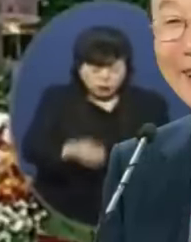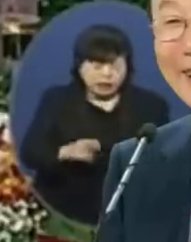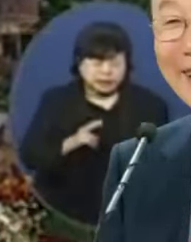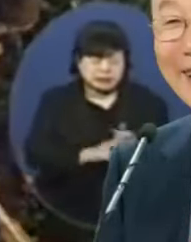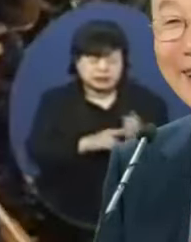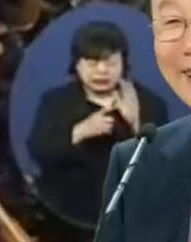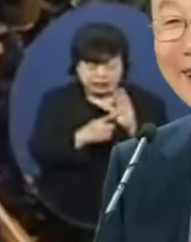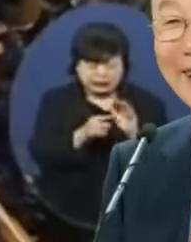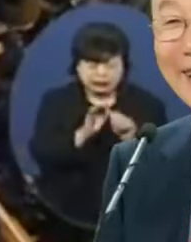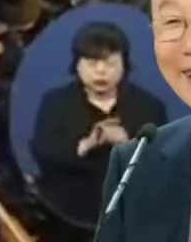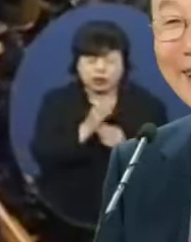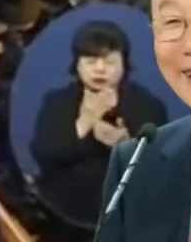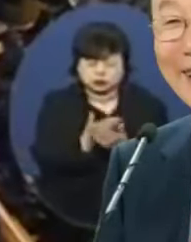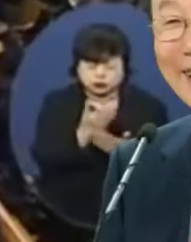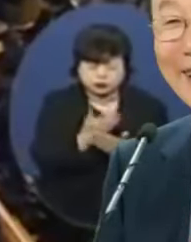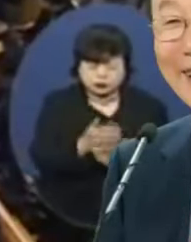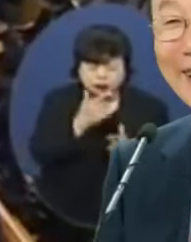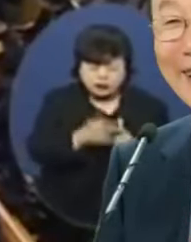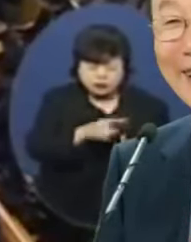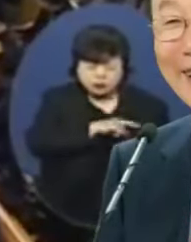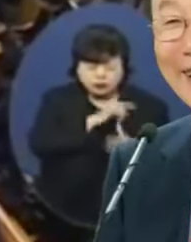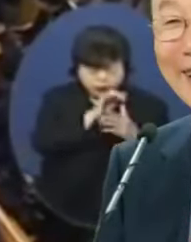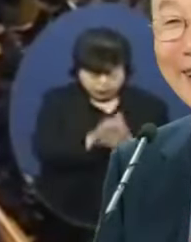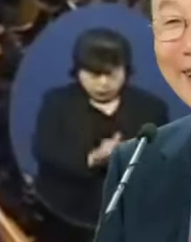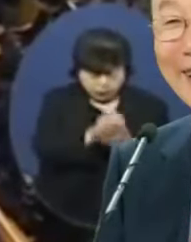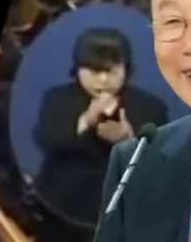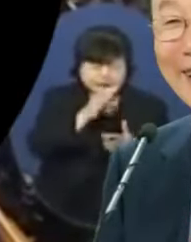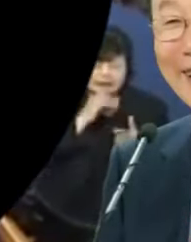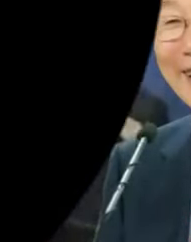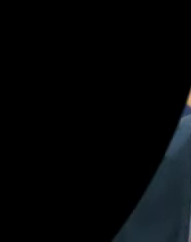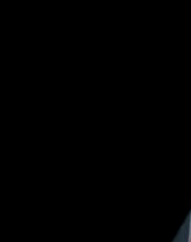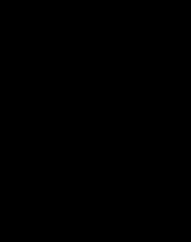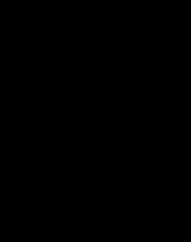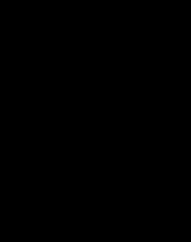하여 주시옵소서. 예수님 이름으로 기도합니다. 아멘.